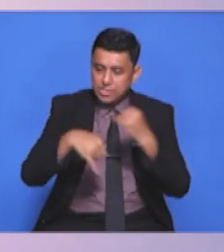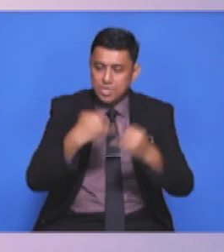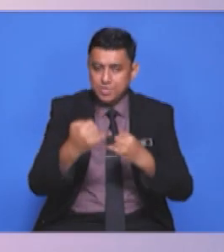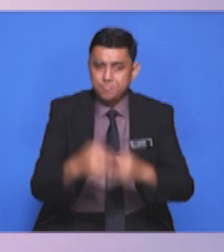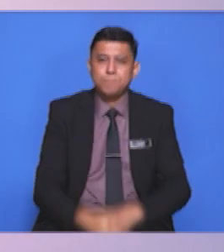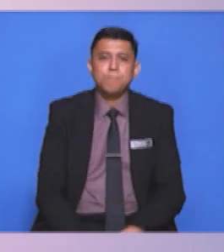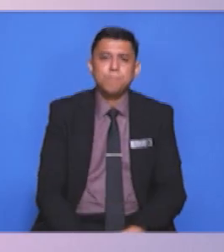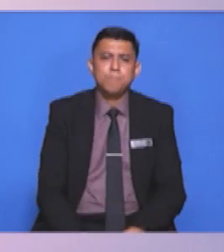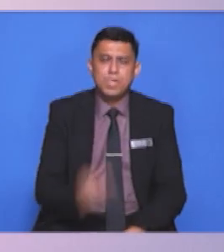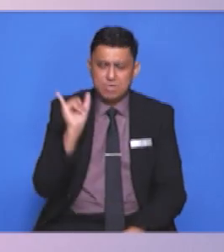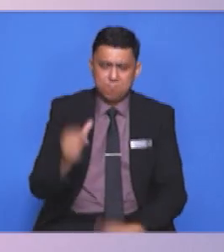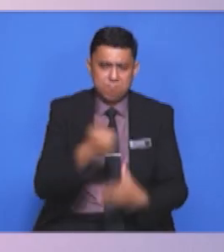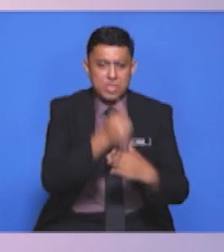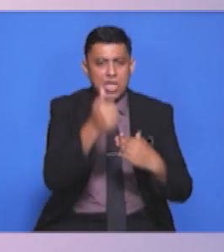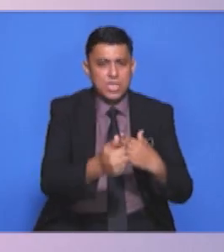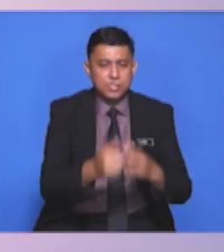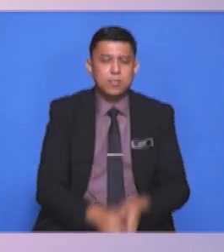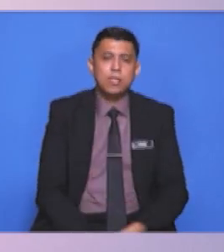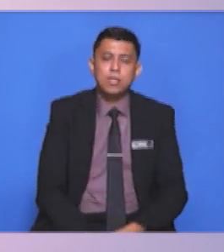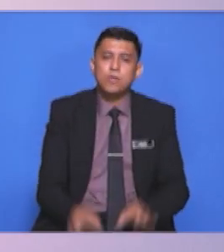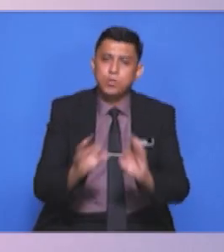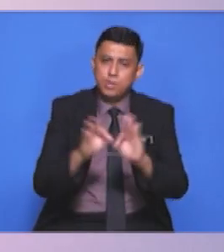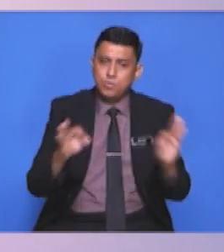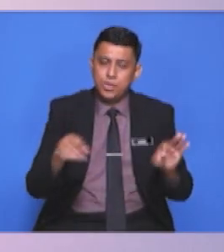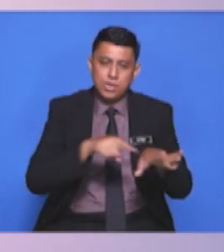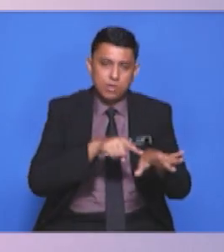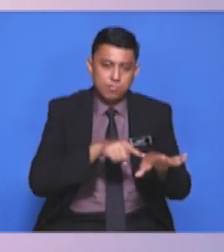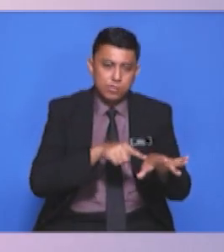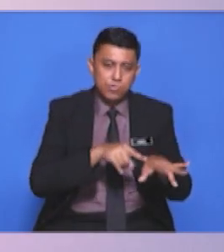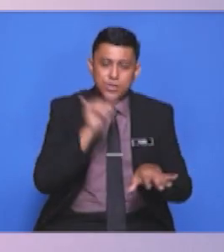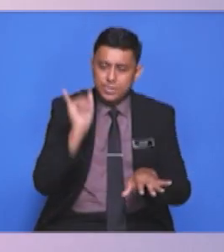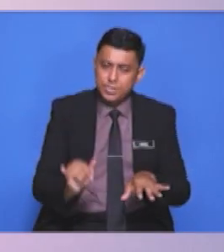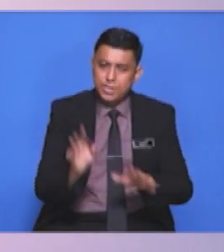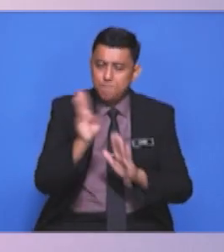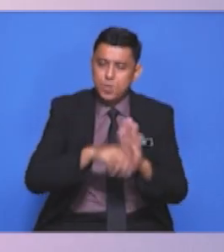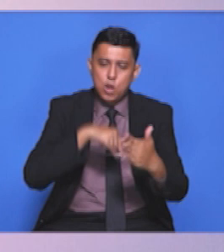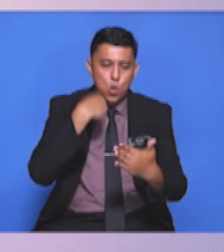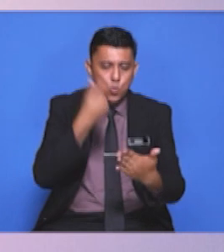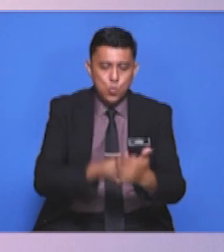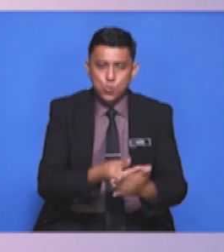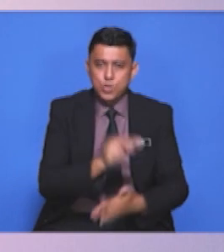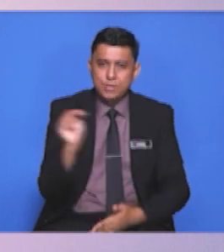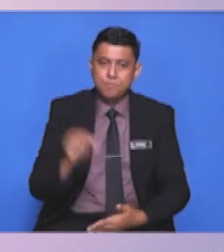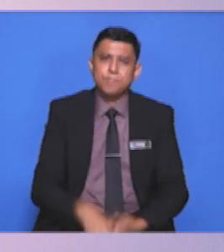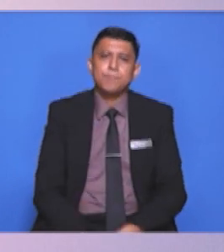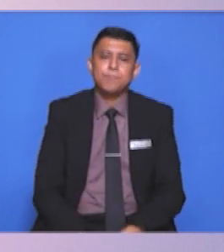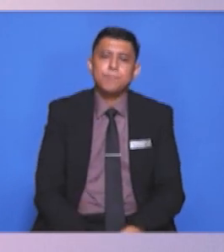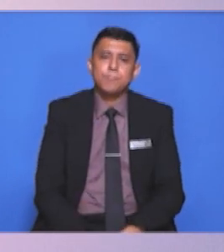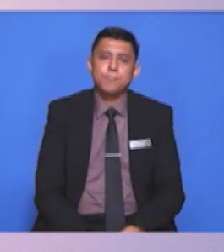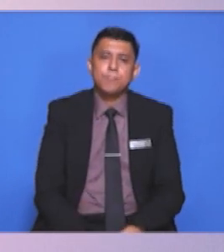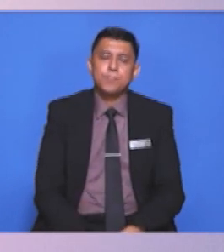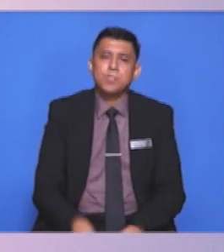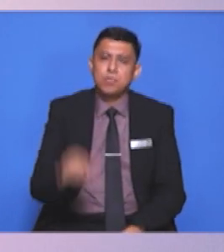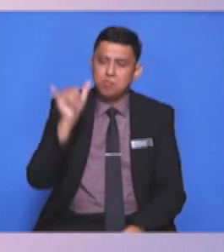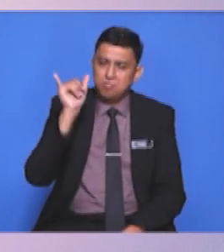bagi perkataan yang terakhir frasa daun-daun yang berguguran di sini terdapat